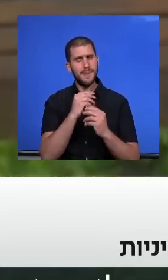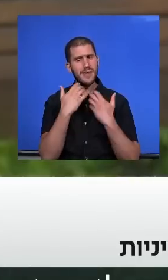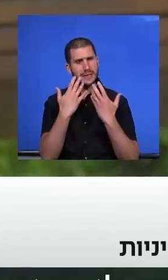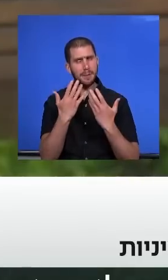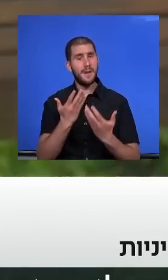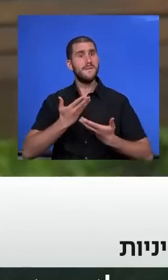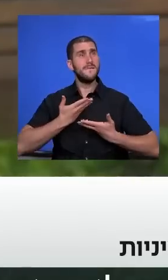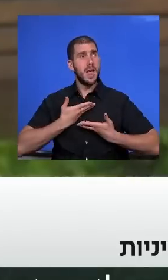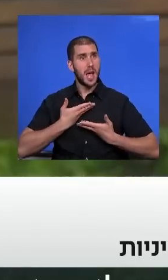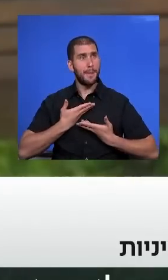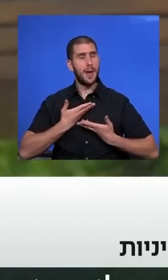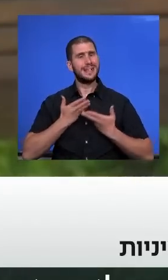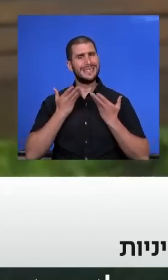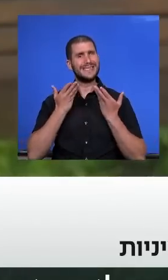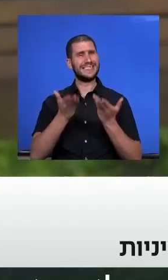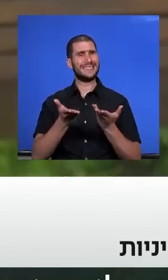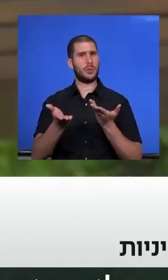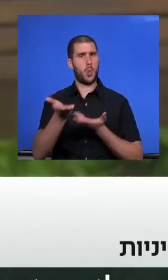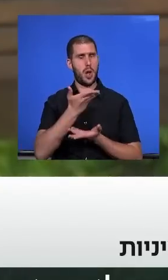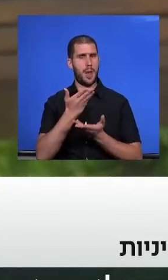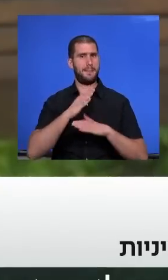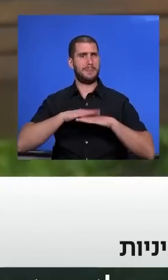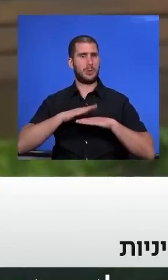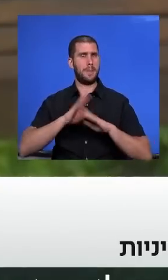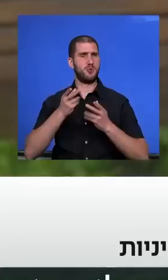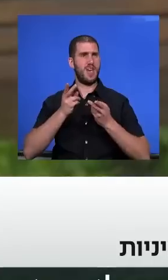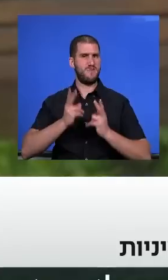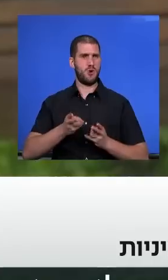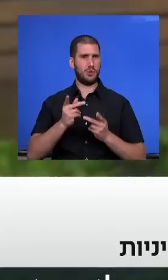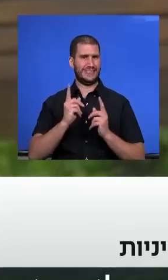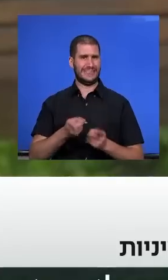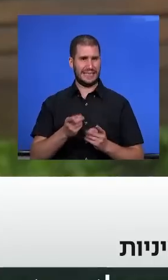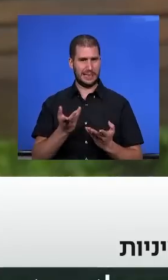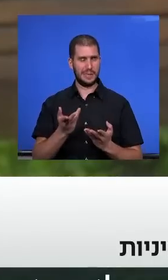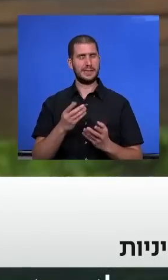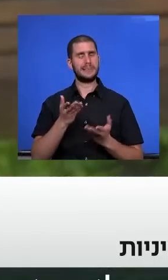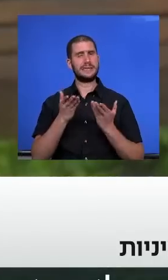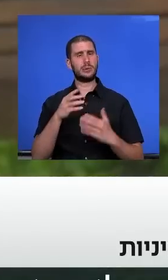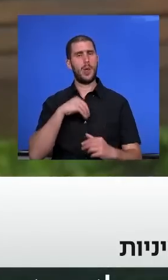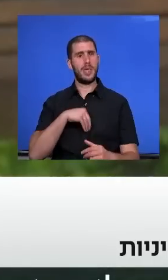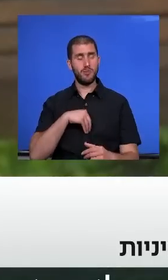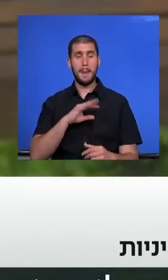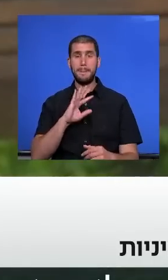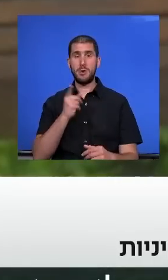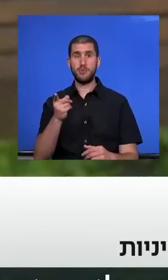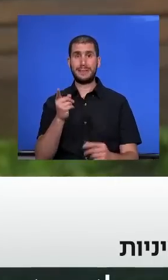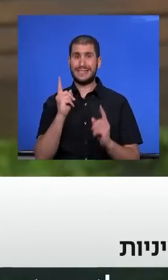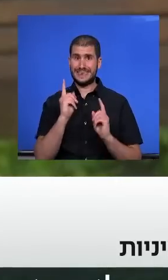ולקבל סיוע מקצועי ככל שידרש, סיוע נפשי, מה שנזדקקו